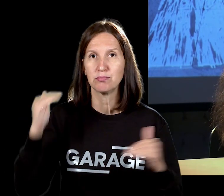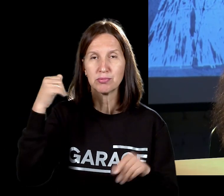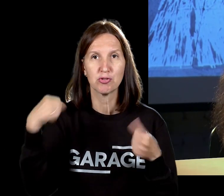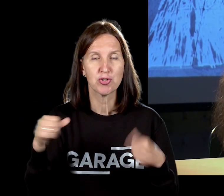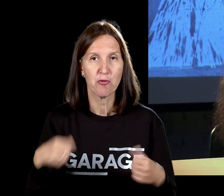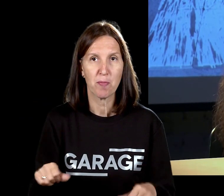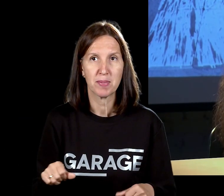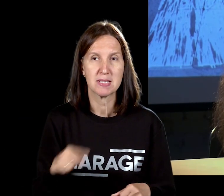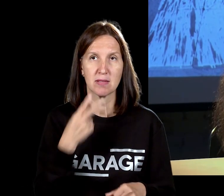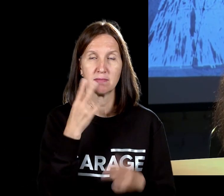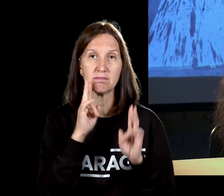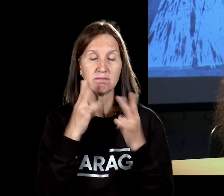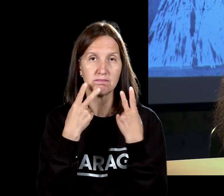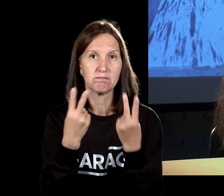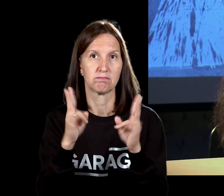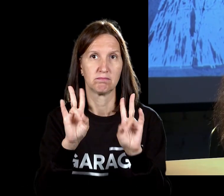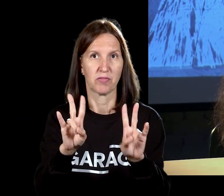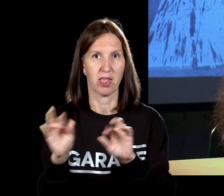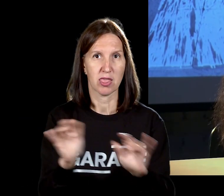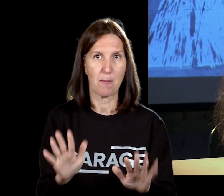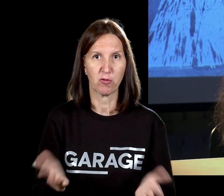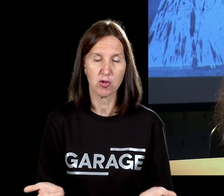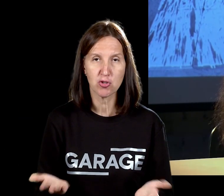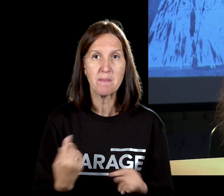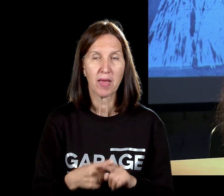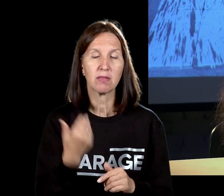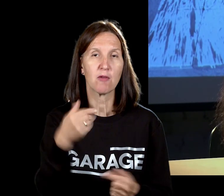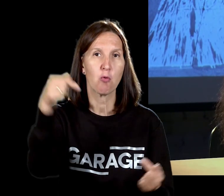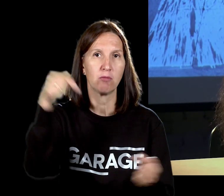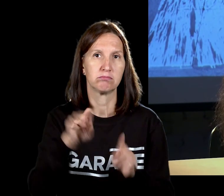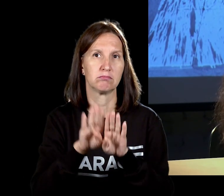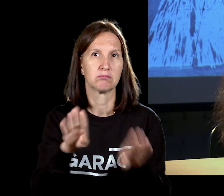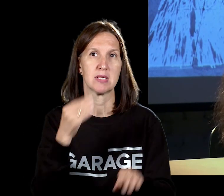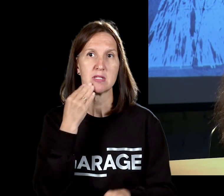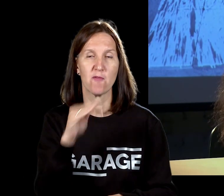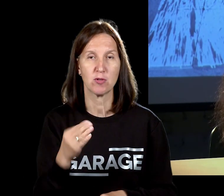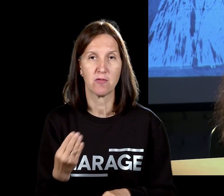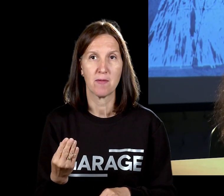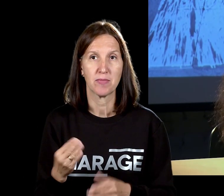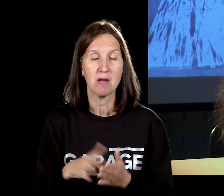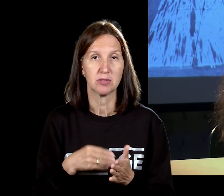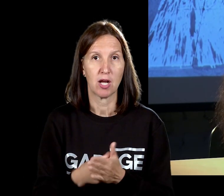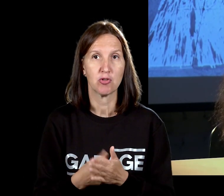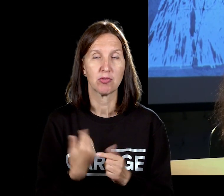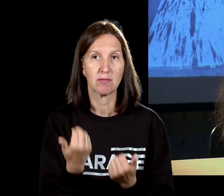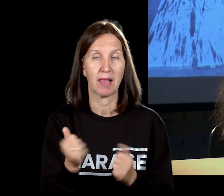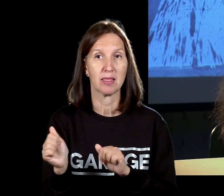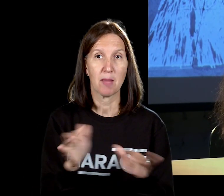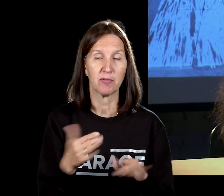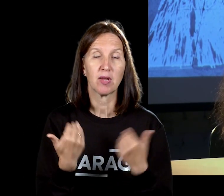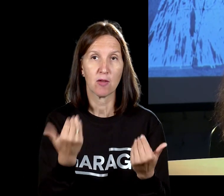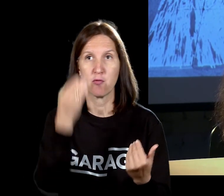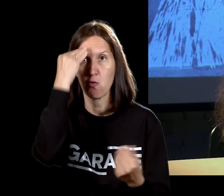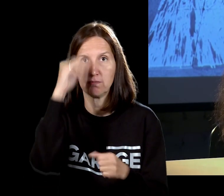живописное изображение неподвижно, что неподвижность – это его постоянное свойство, что неподвижность неподвижность – это может быть некий его сюжет, это некая